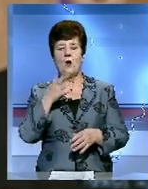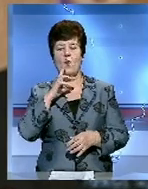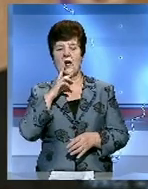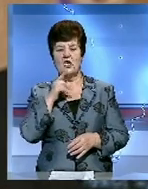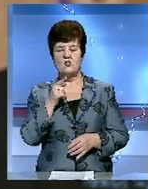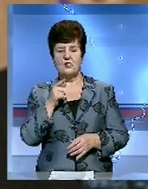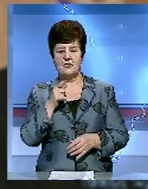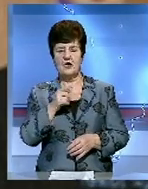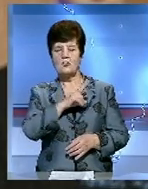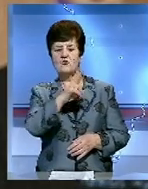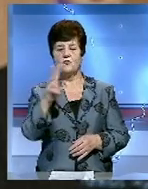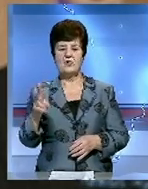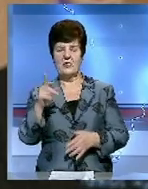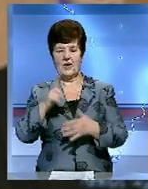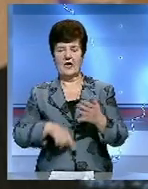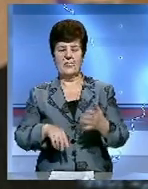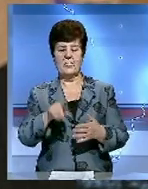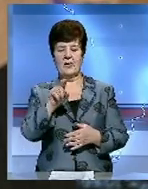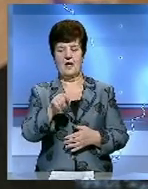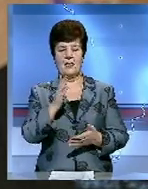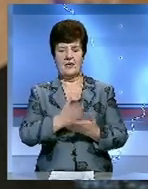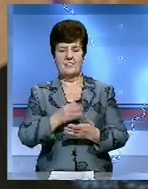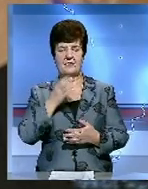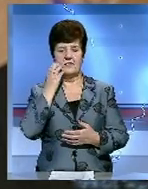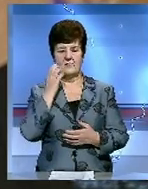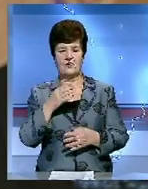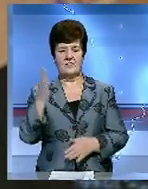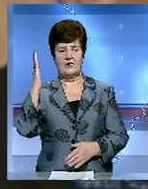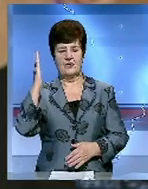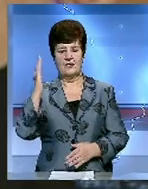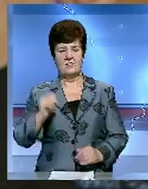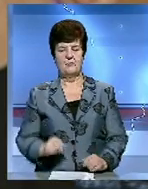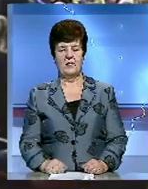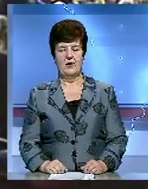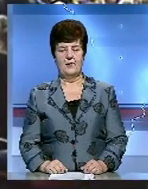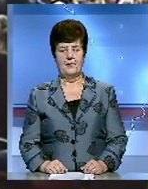Cine crede că Alina este însărcinată, aș vrea să ridicați mâna.